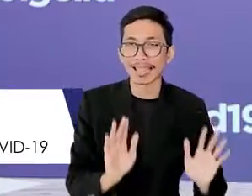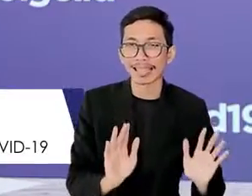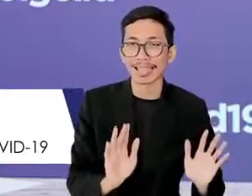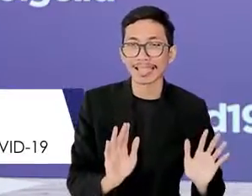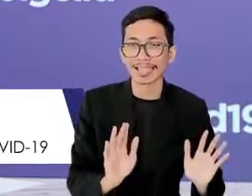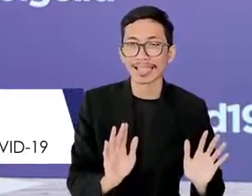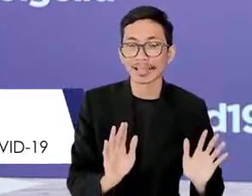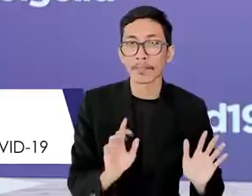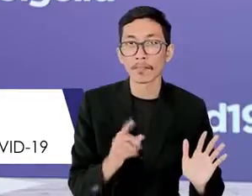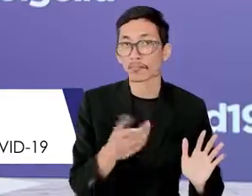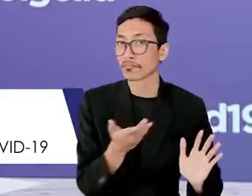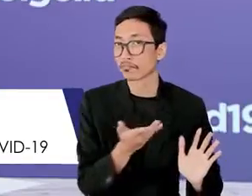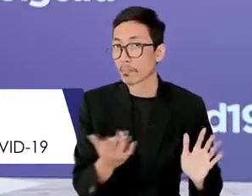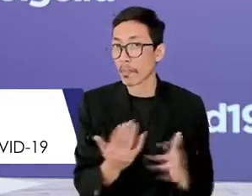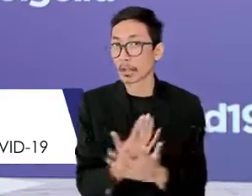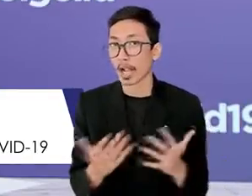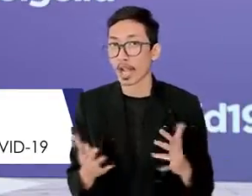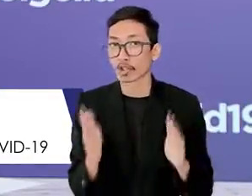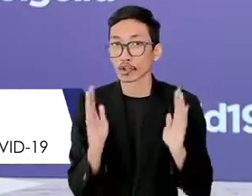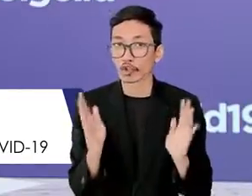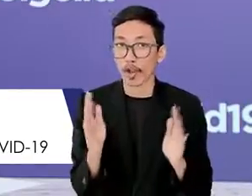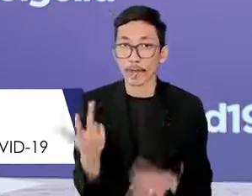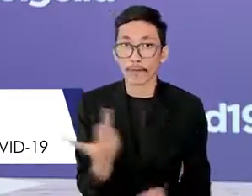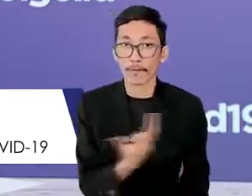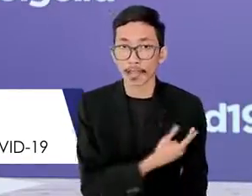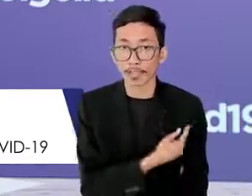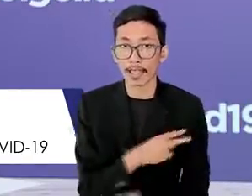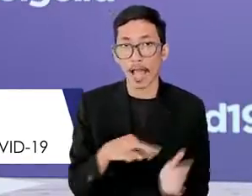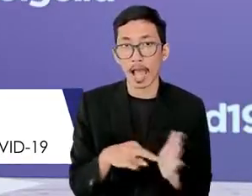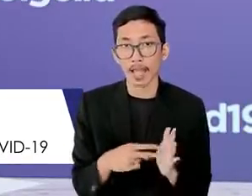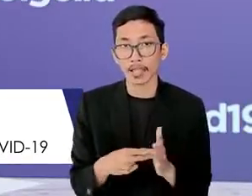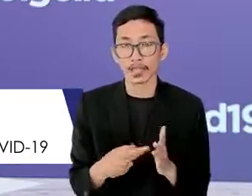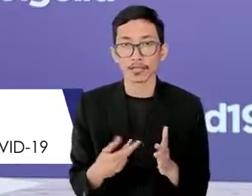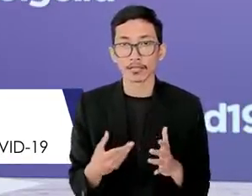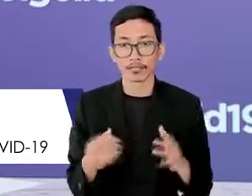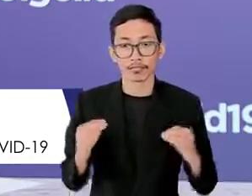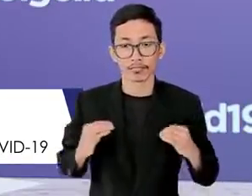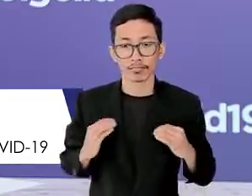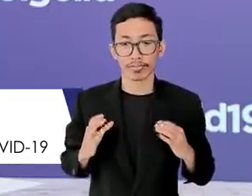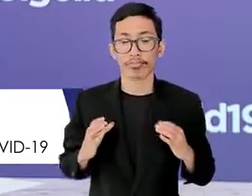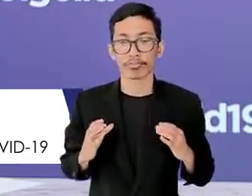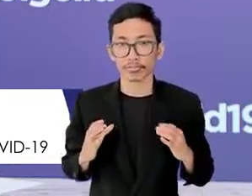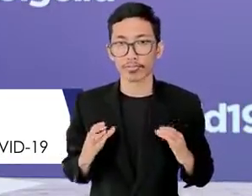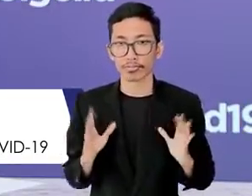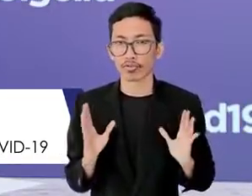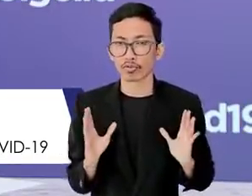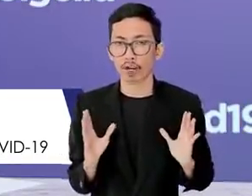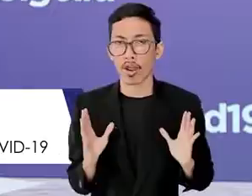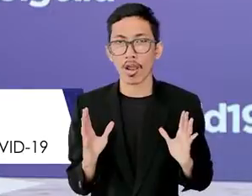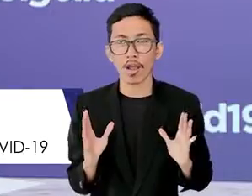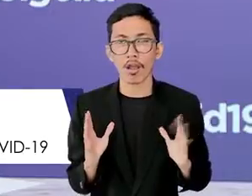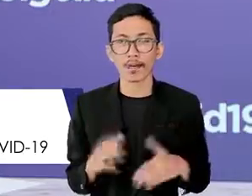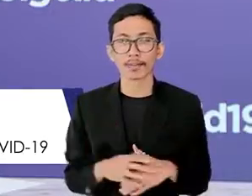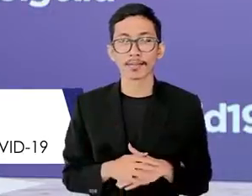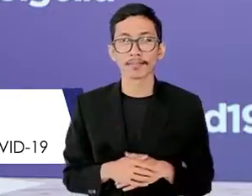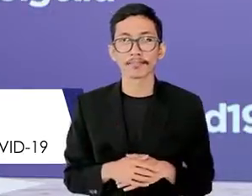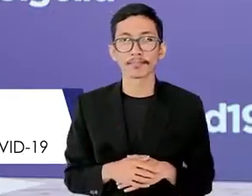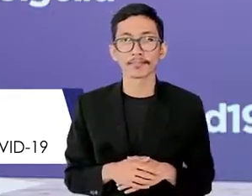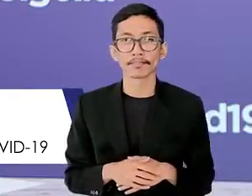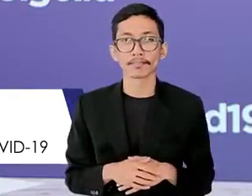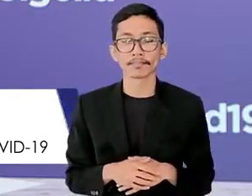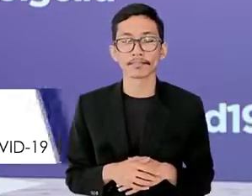mereka yang sudah divaksinasi memiliki perlindungan yang lebih dari penularan dibandingkan yang belum terfasilitasi